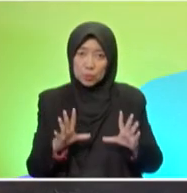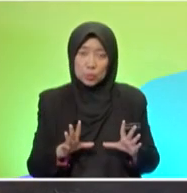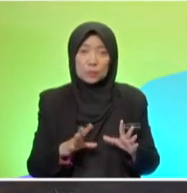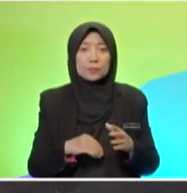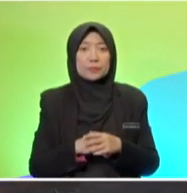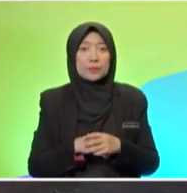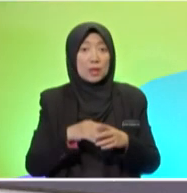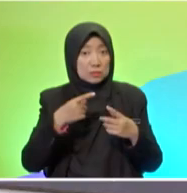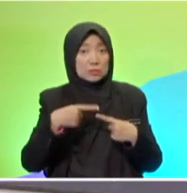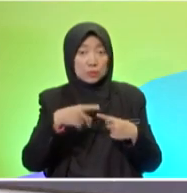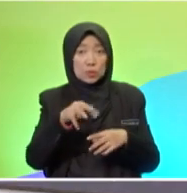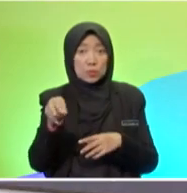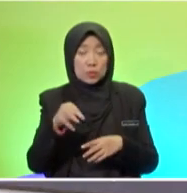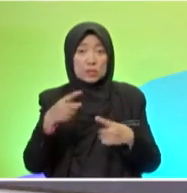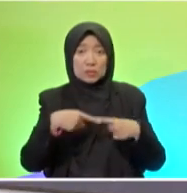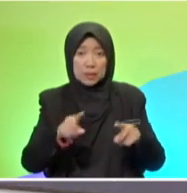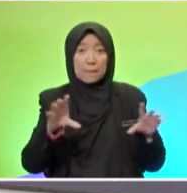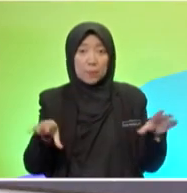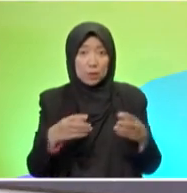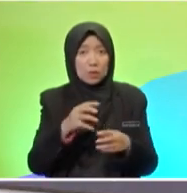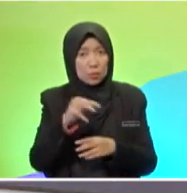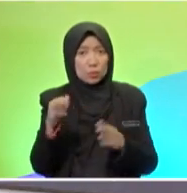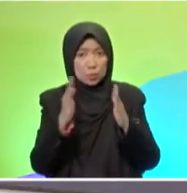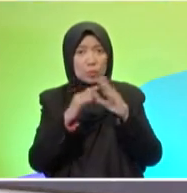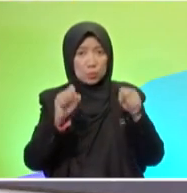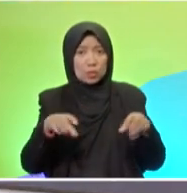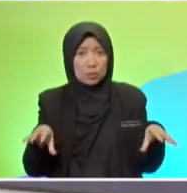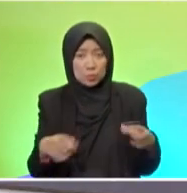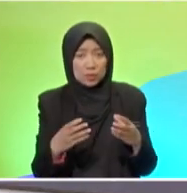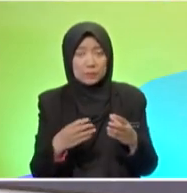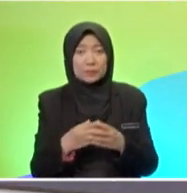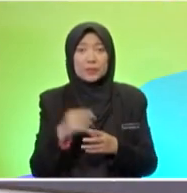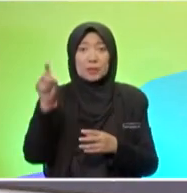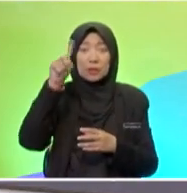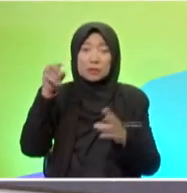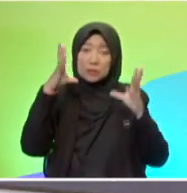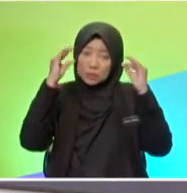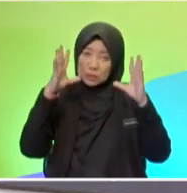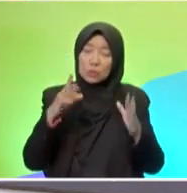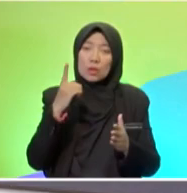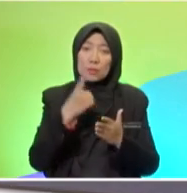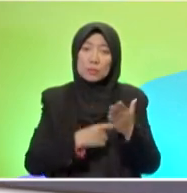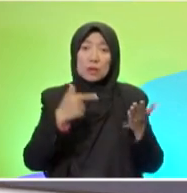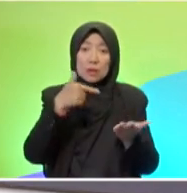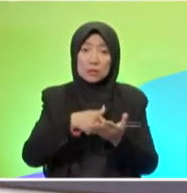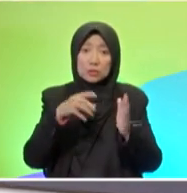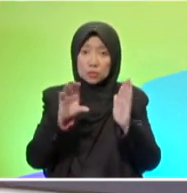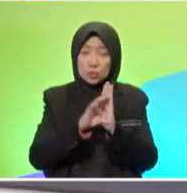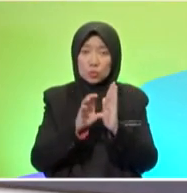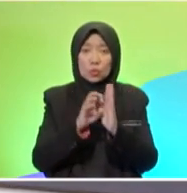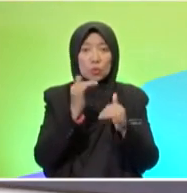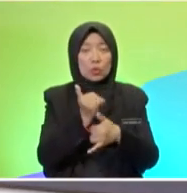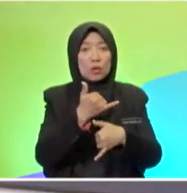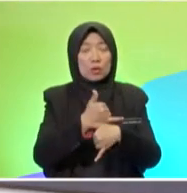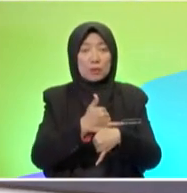di dalam kalian nggak mungkin di rumah juga yang sedang lakukan activity ini saya akan kepada Cik ego apalagi contoh atau membentuk karya kreatif